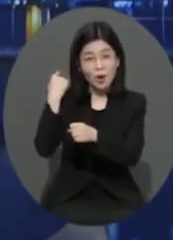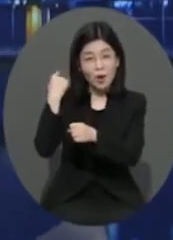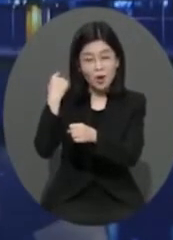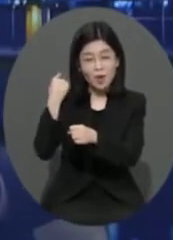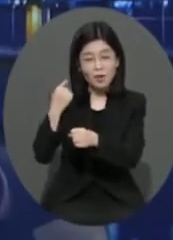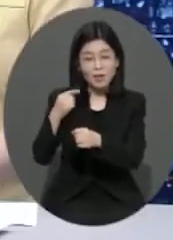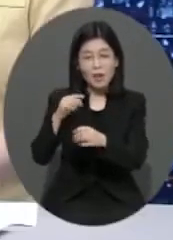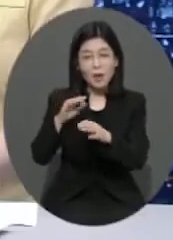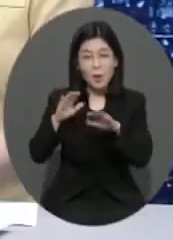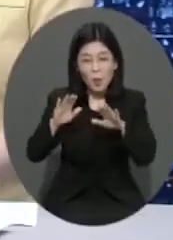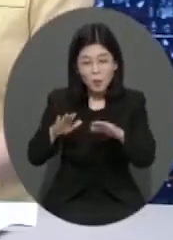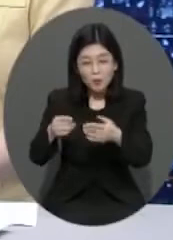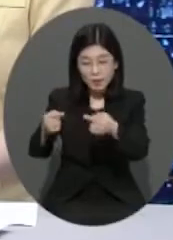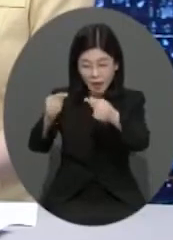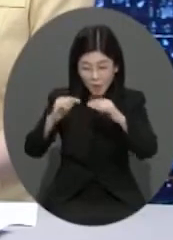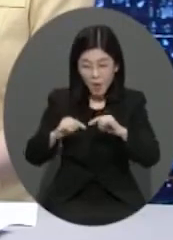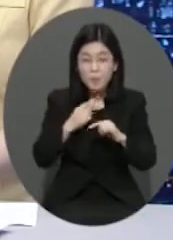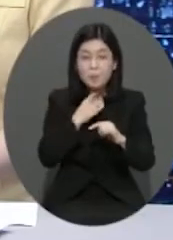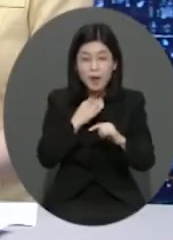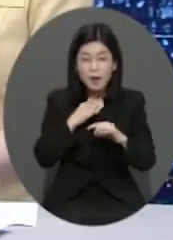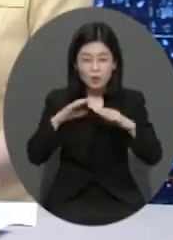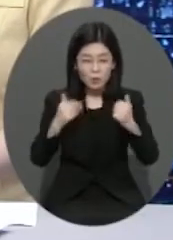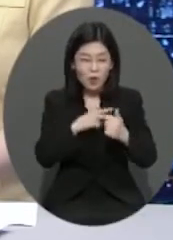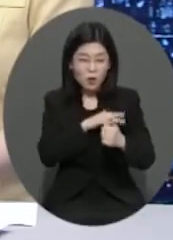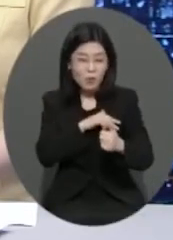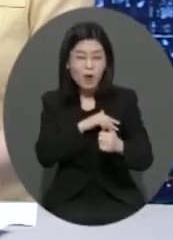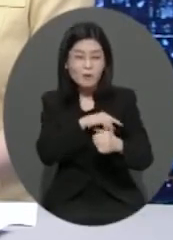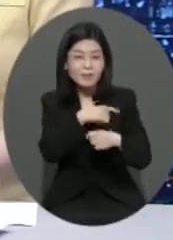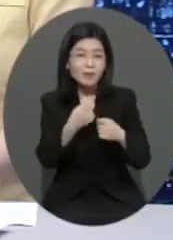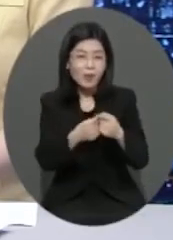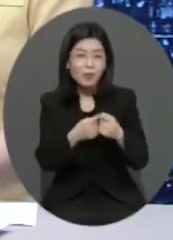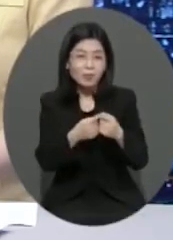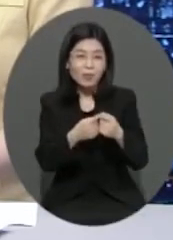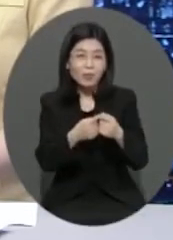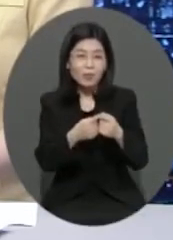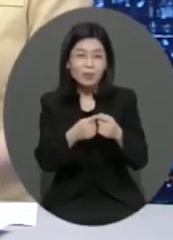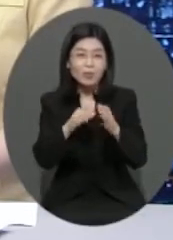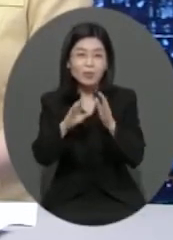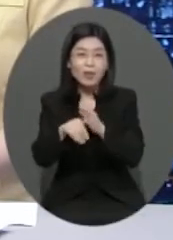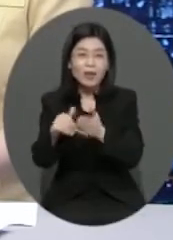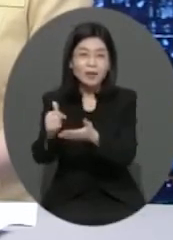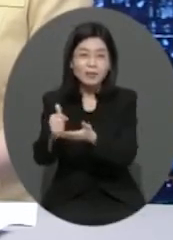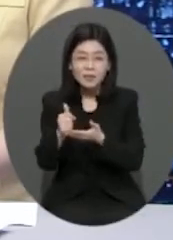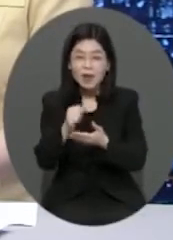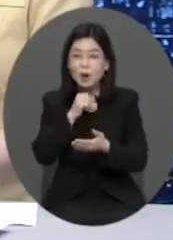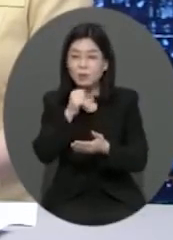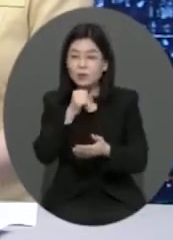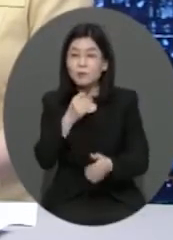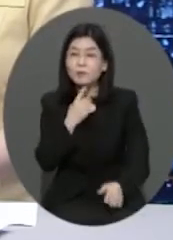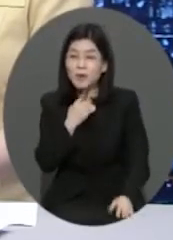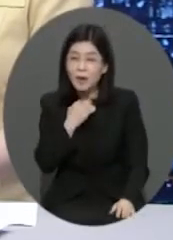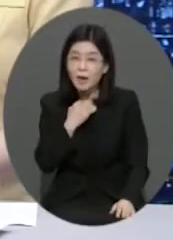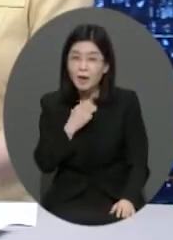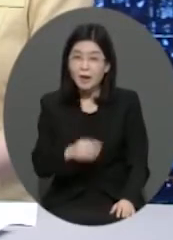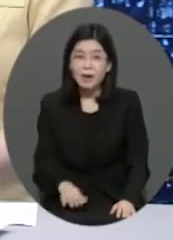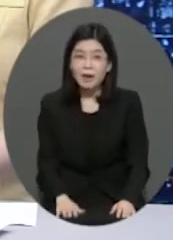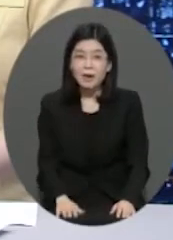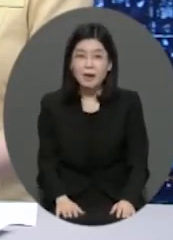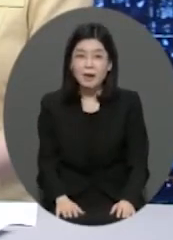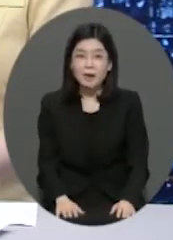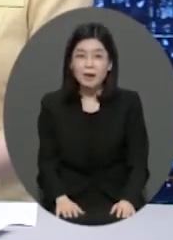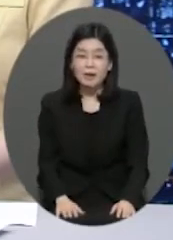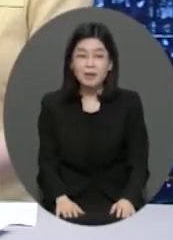그때 이제 그 국회의원 당선 되시고 초선 인터뷰 코너로 내 많습니다 그런 하셨는데 역대 인터뷰 최단 시간 이었다고